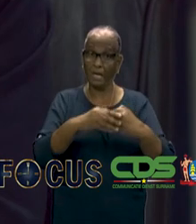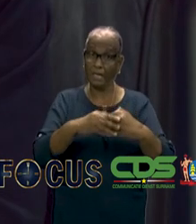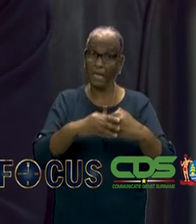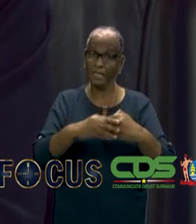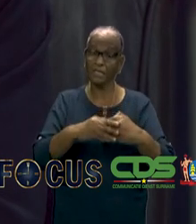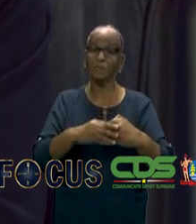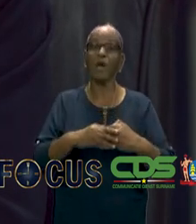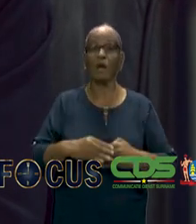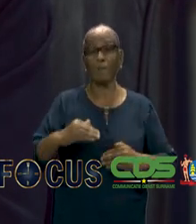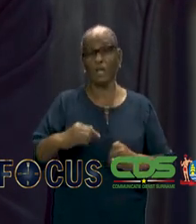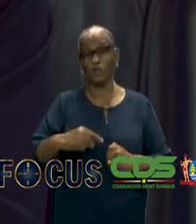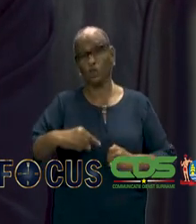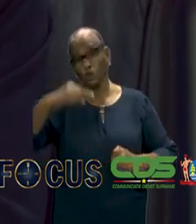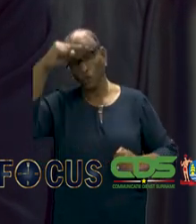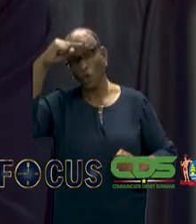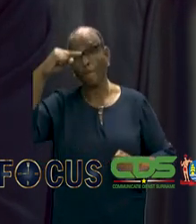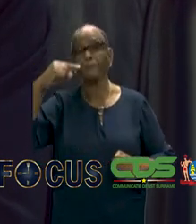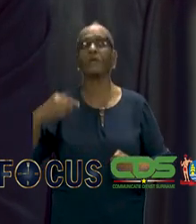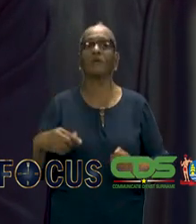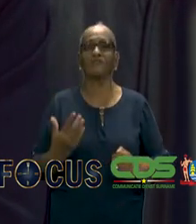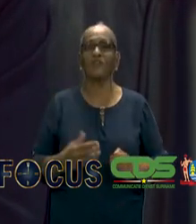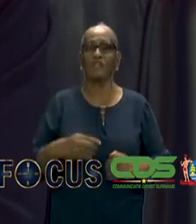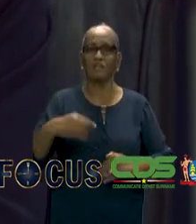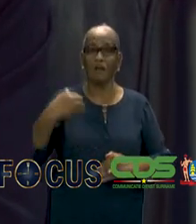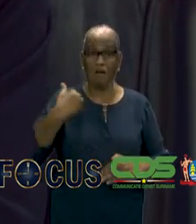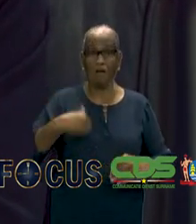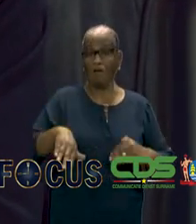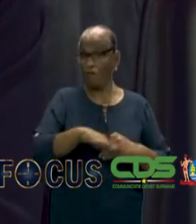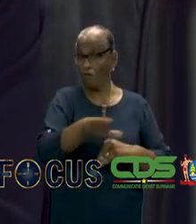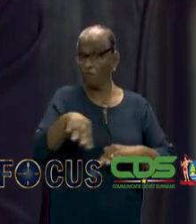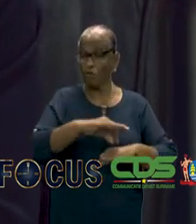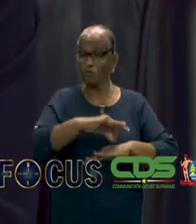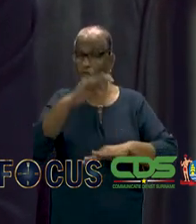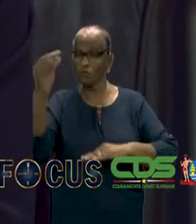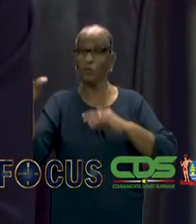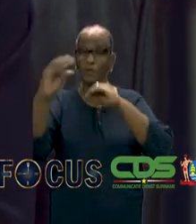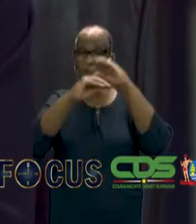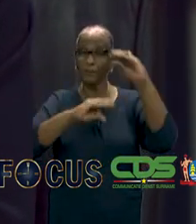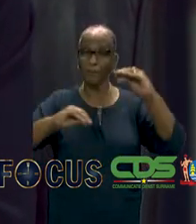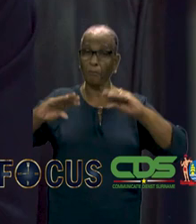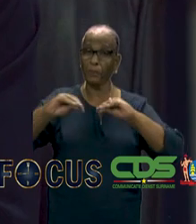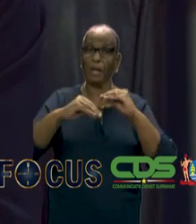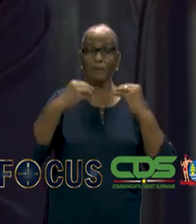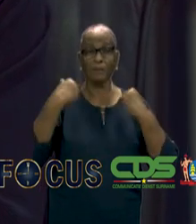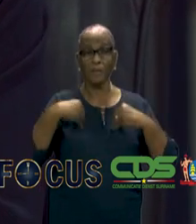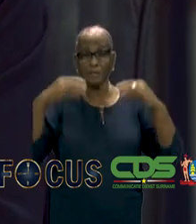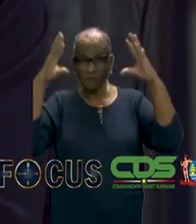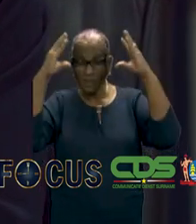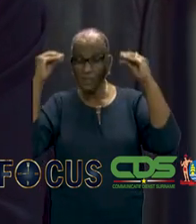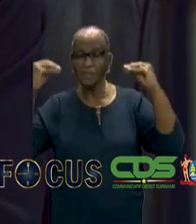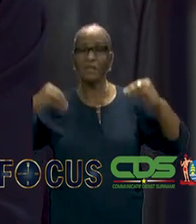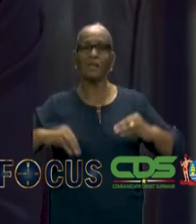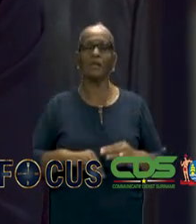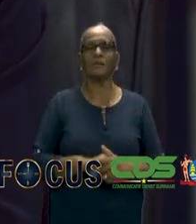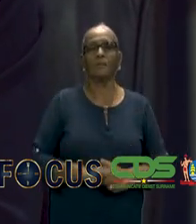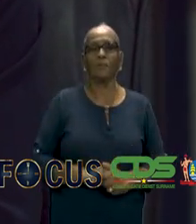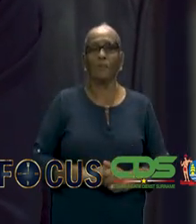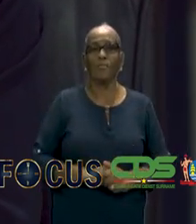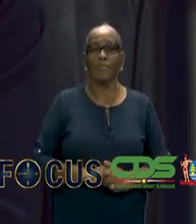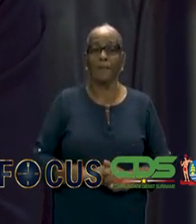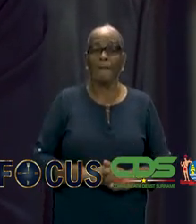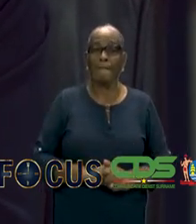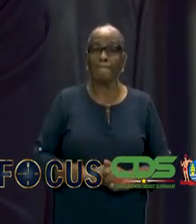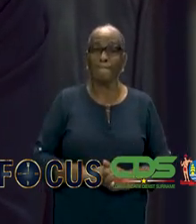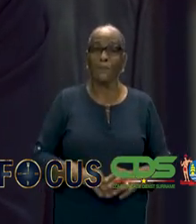van Volksgezondheid, zeker mijn collega van Volksgezondheid, al waar wij een aantal zaken hebben besproken. Onder andere